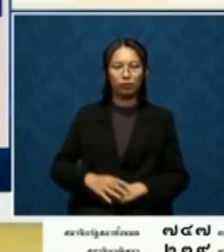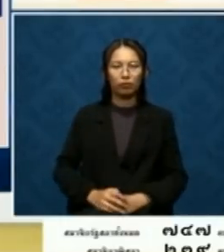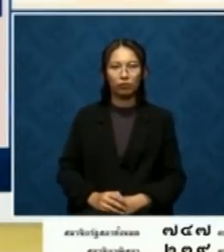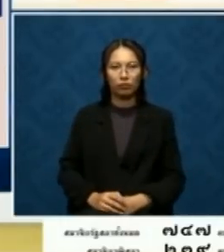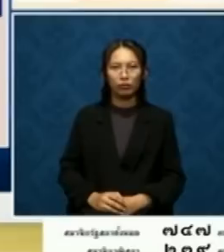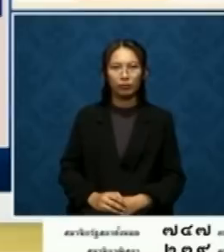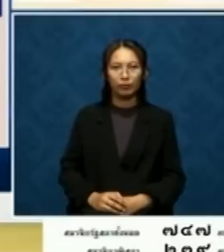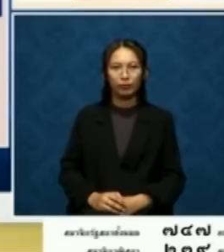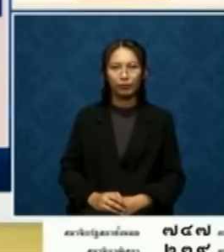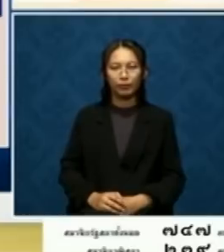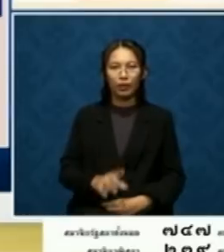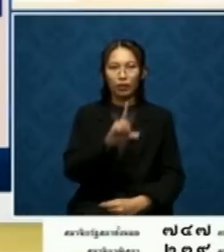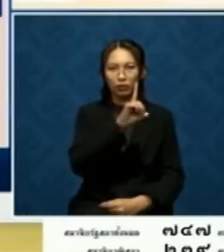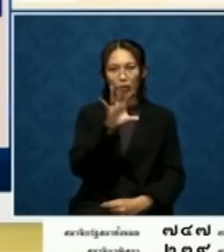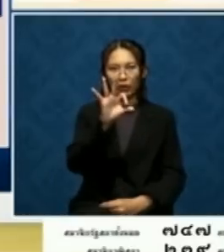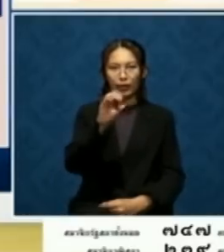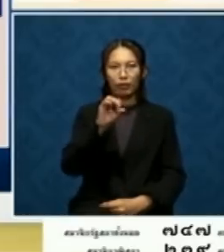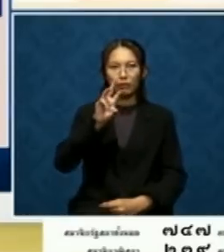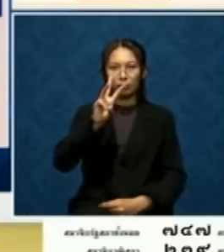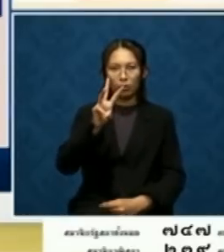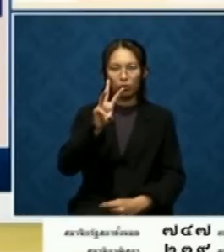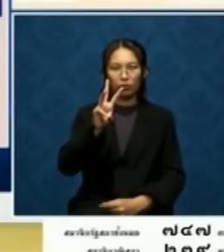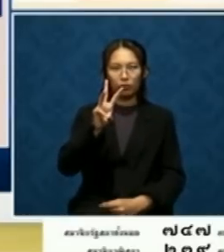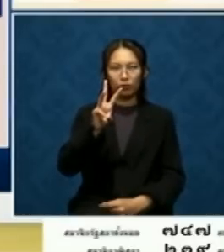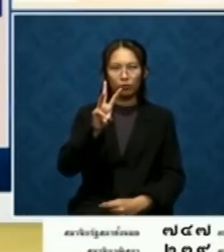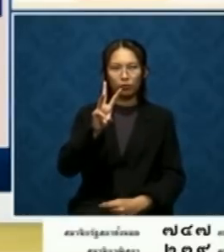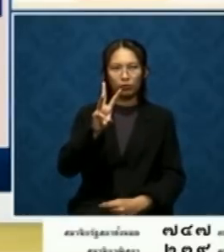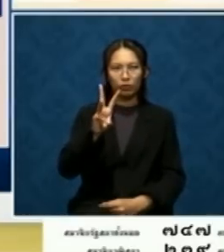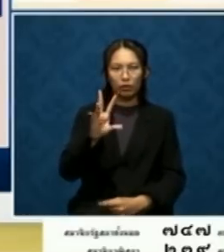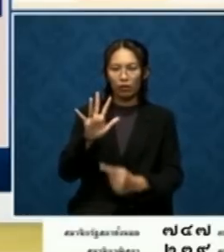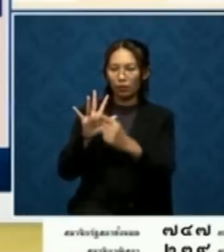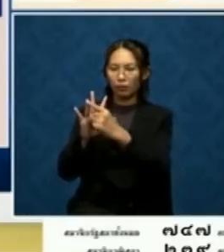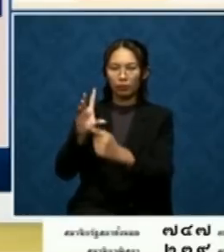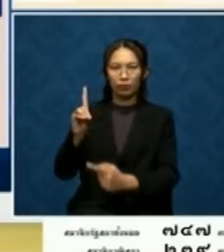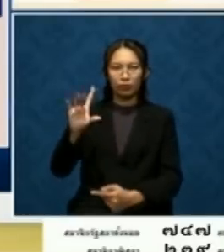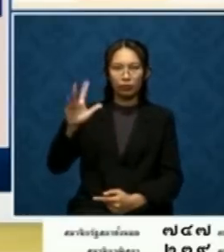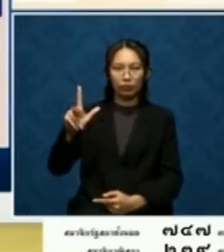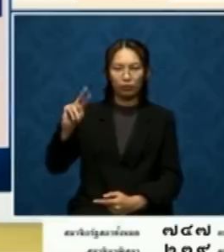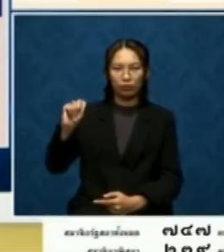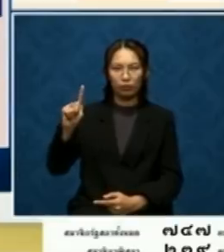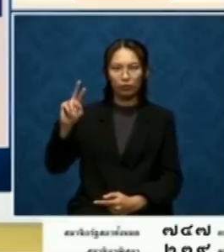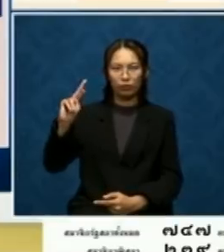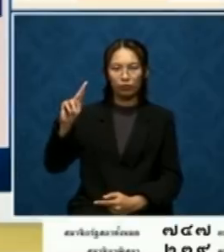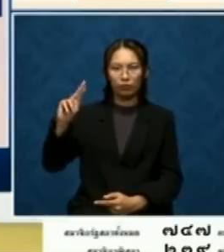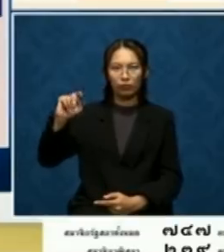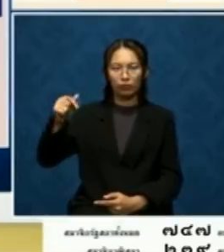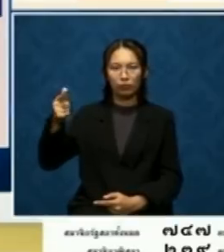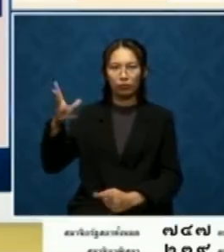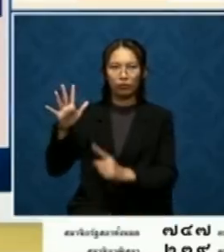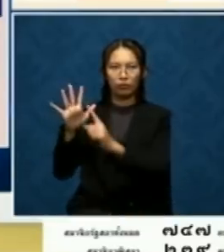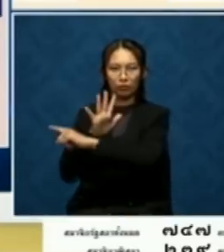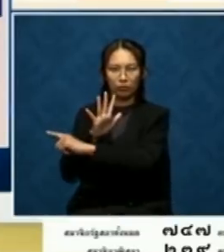ชื่อเข้าไปดีก็ไล่กอไก่ดี เนาะอาจจะเป็นตัวอักษร เป็นแค่ดีงั้น เป็นไปได้เป็นไปได้ 36แล้ว จริงจะบอกว่าผมเห็นสัญญาณ10คนแรก